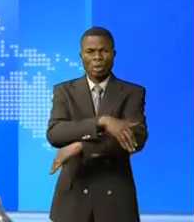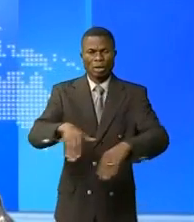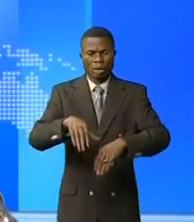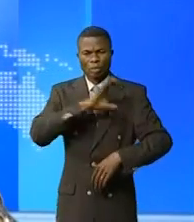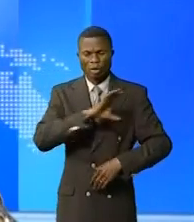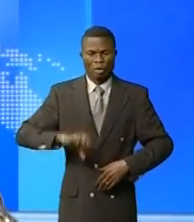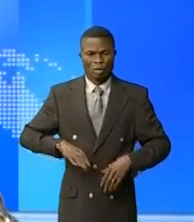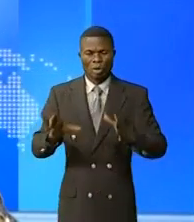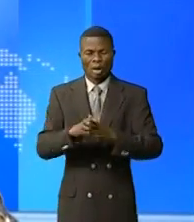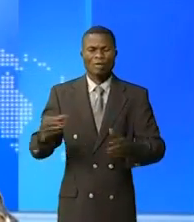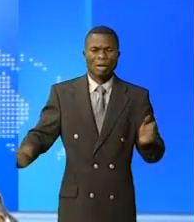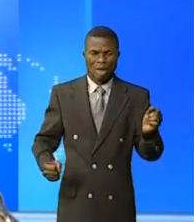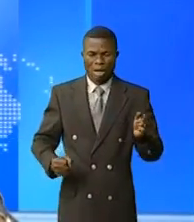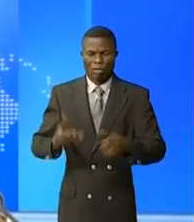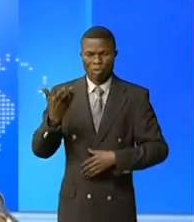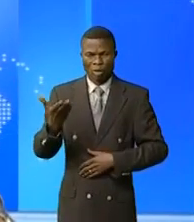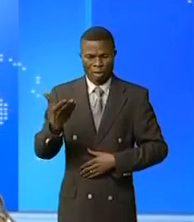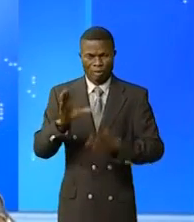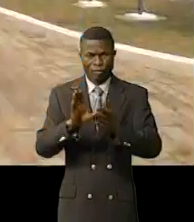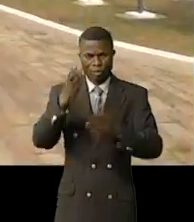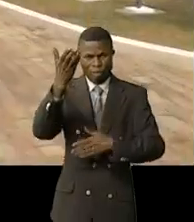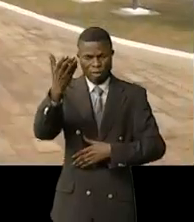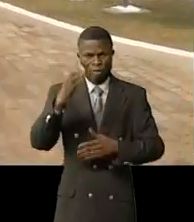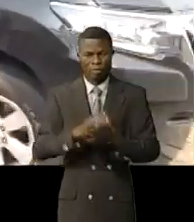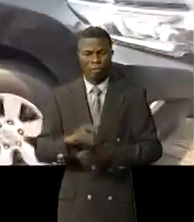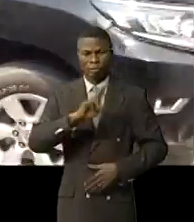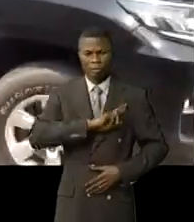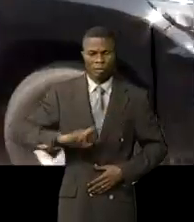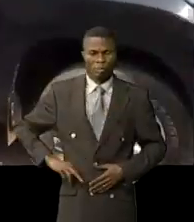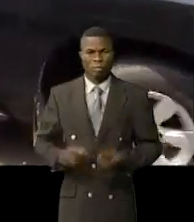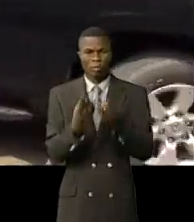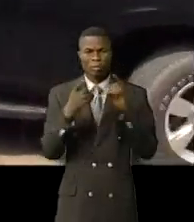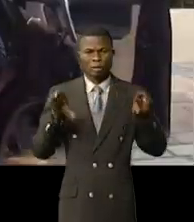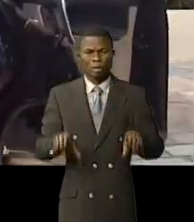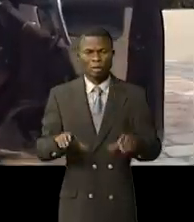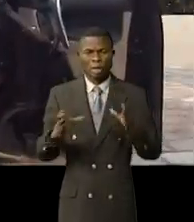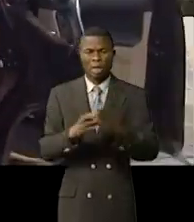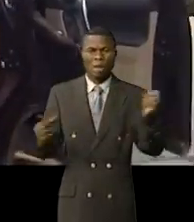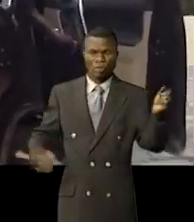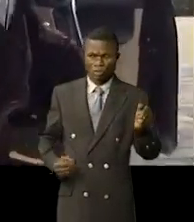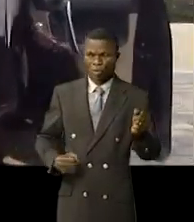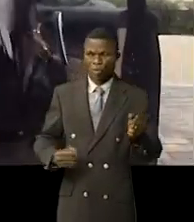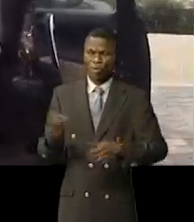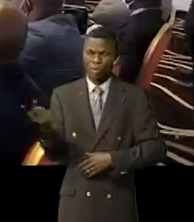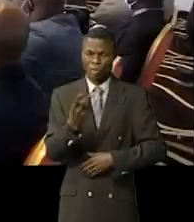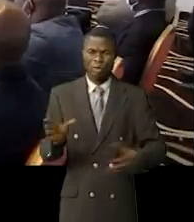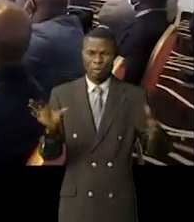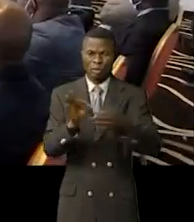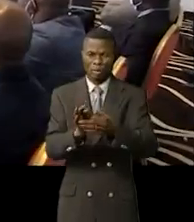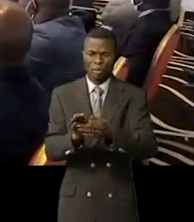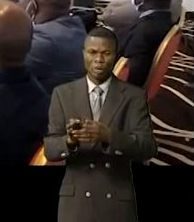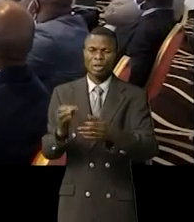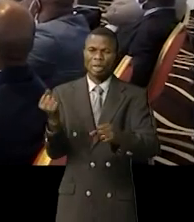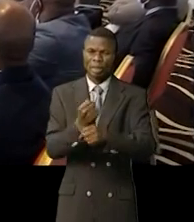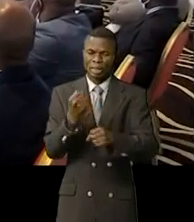et de l'Angola. Jean-Pierre Ndolo de Mazou. La République démocratique du Congo et l'Angola ont scellé leur coopération